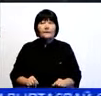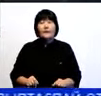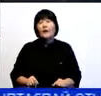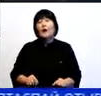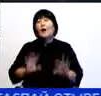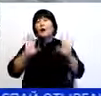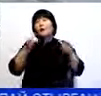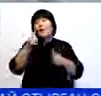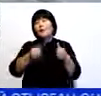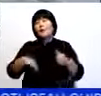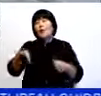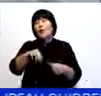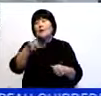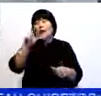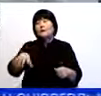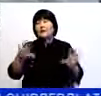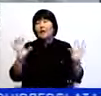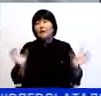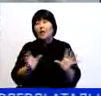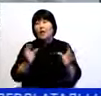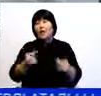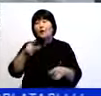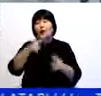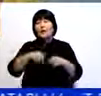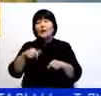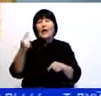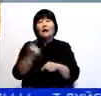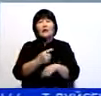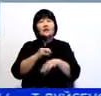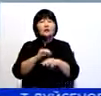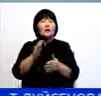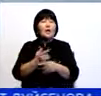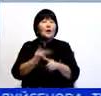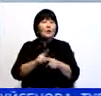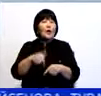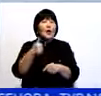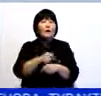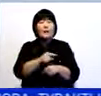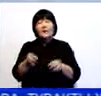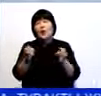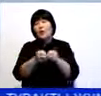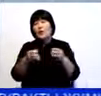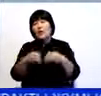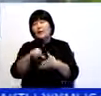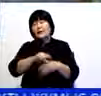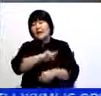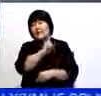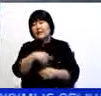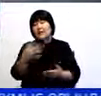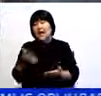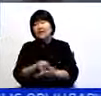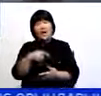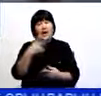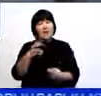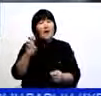Тоспа доп бәсекесі облыстық азаматтарды қорғау органдары арасында алғаш рет ұйымдастырылды. Оған бас аяғы 10 команда қатысып, мықтылар анықталды. Айта